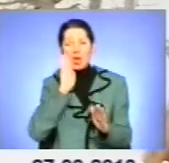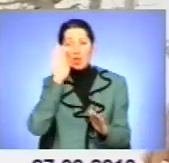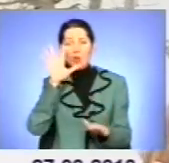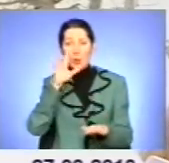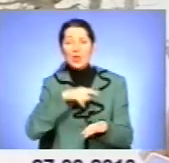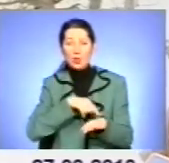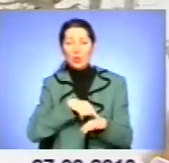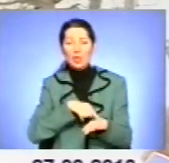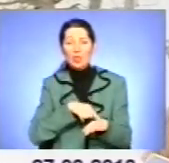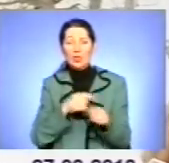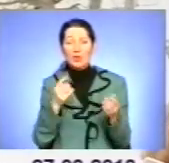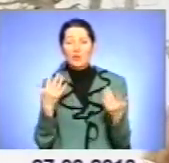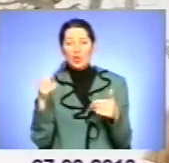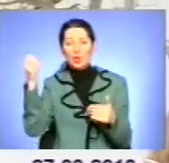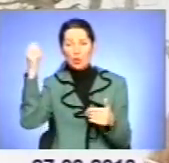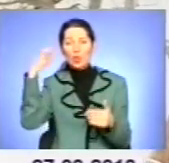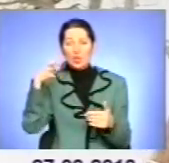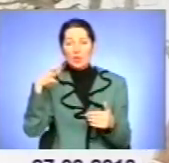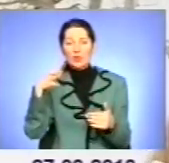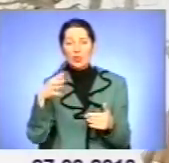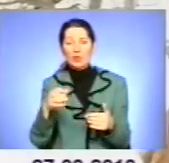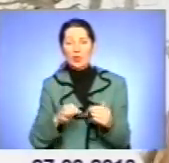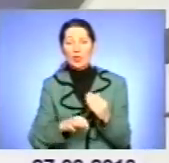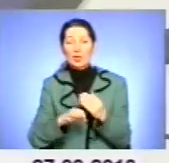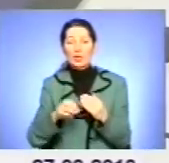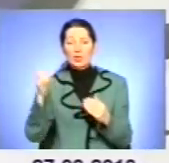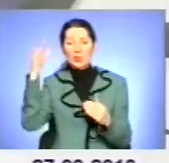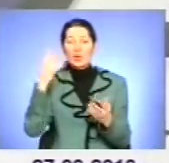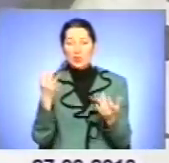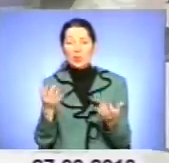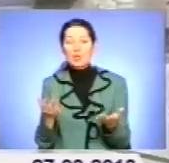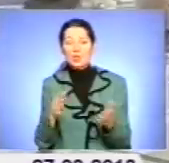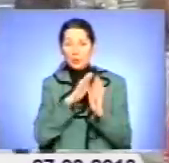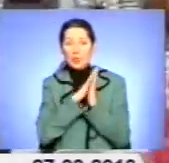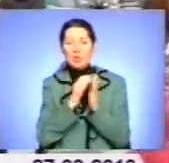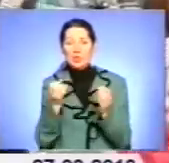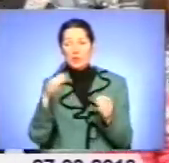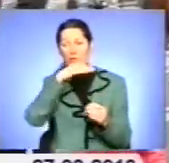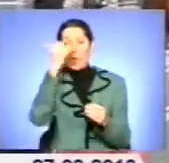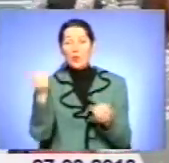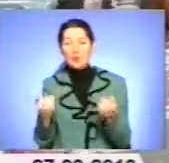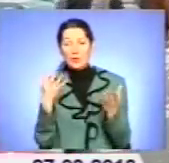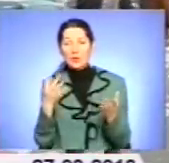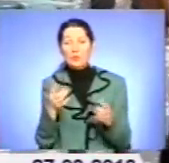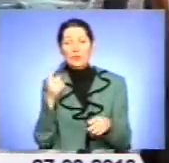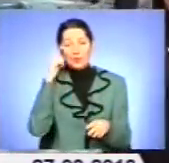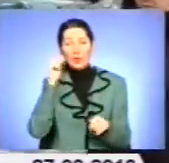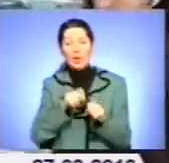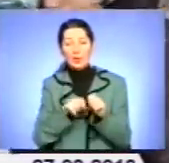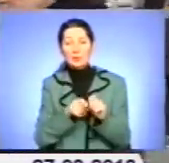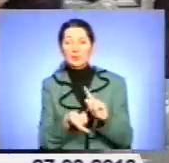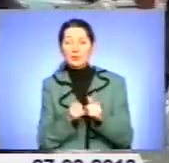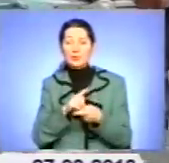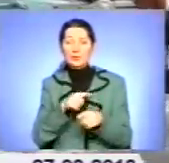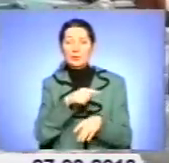нас сонячне світло не встає, сонце ще спить, але небо вже світле. На думку експертів, переведення стрілок дозволяє